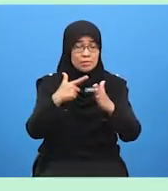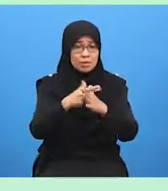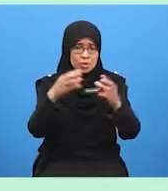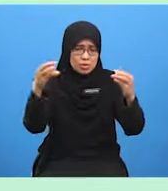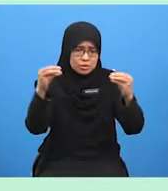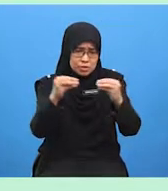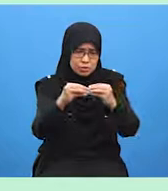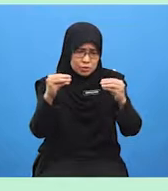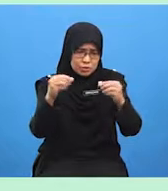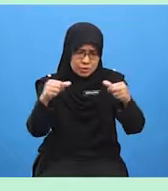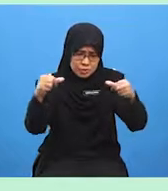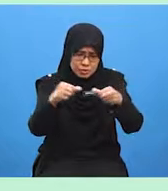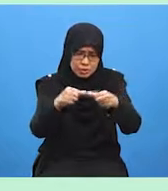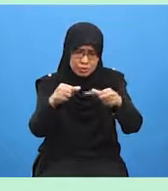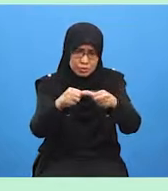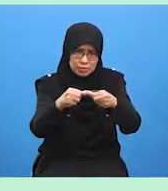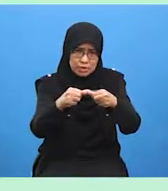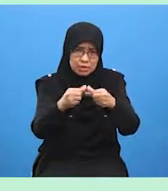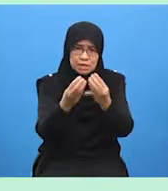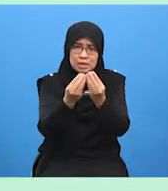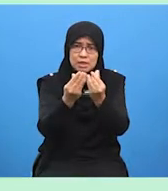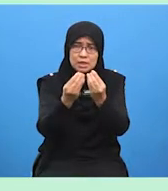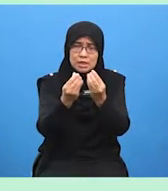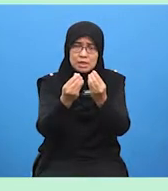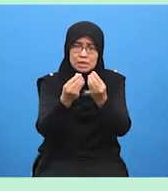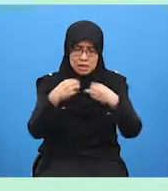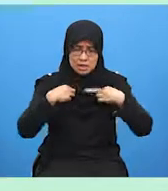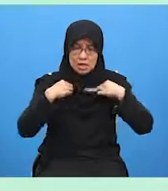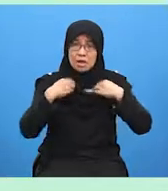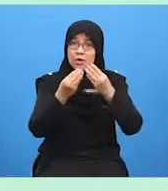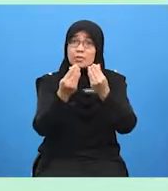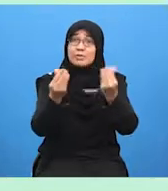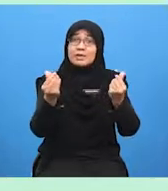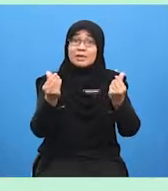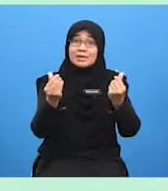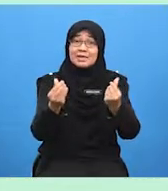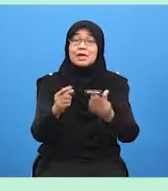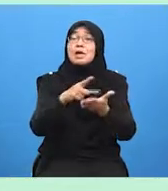cantuman beberapa keping fabrik. Apa itu cantuman?